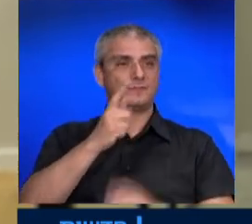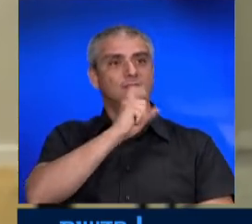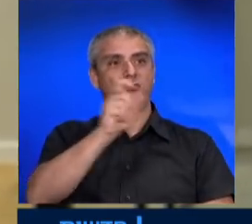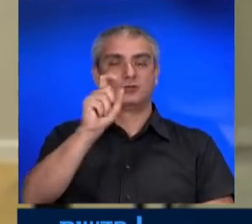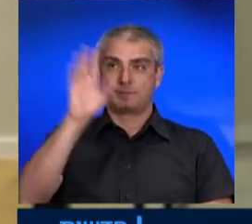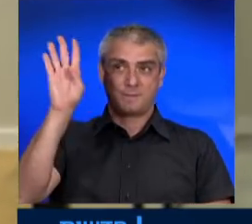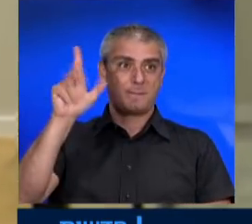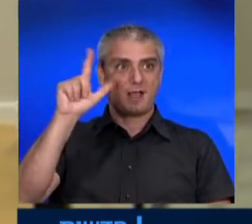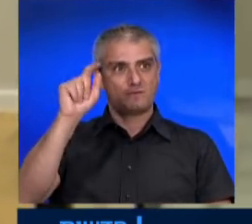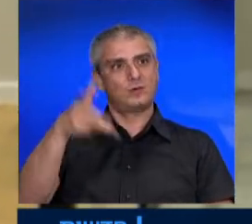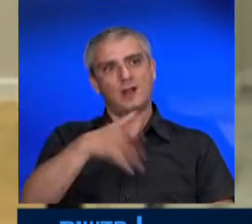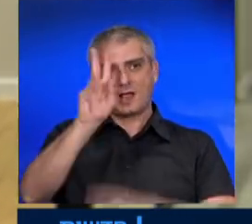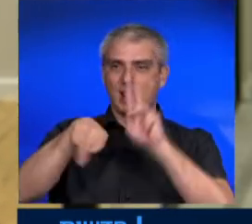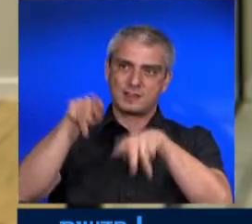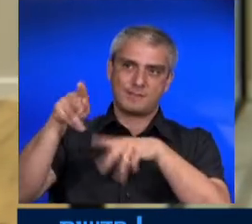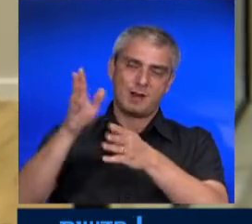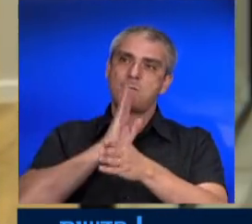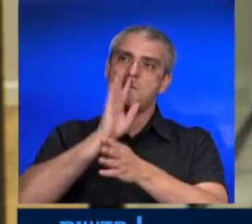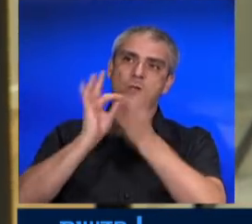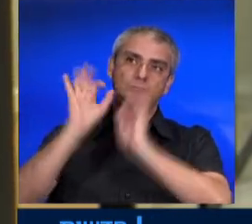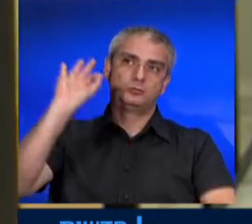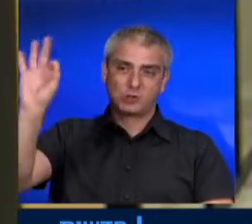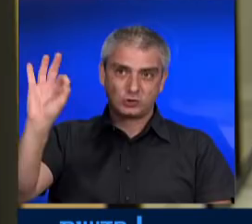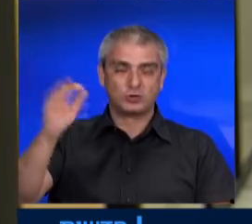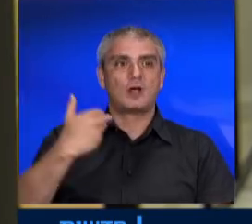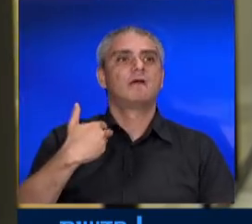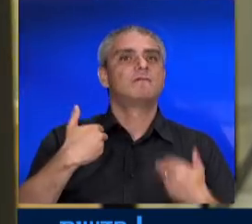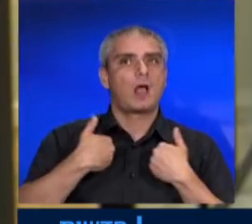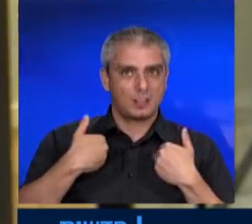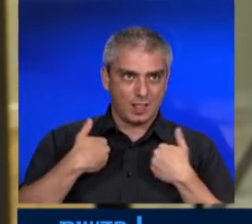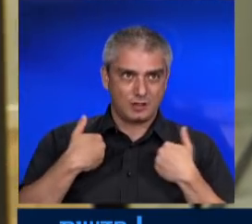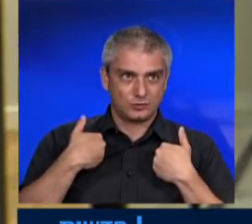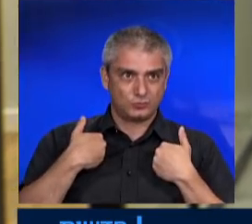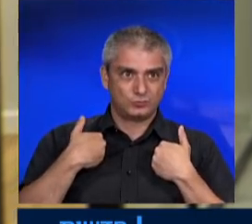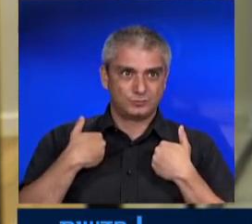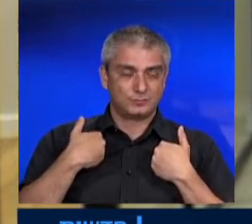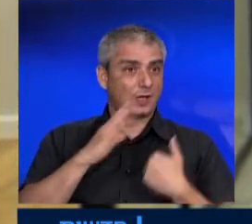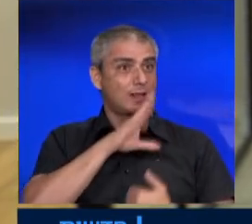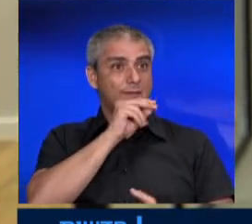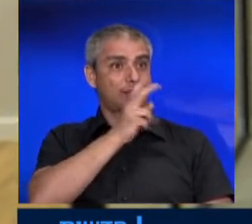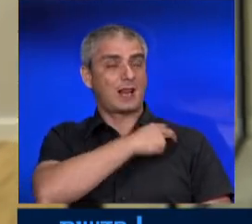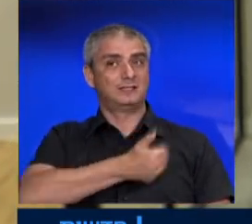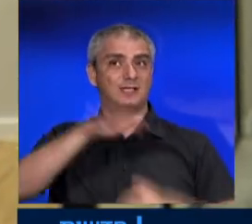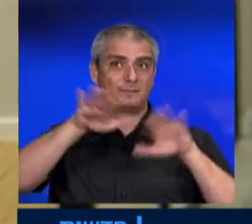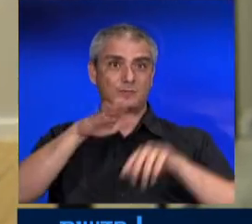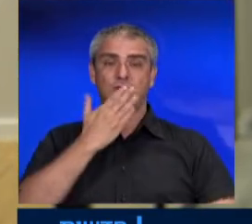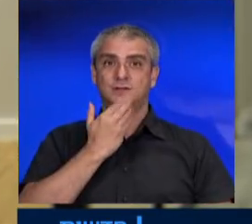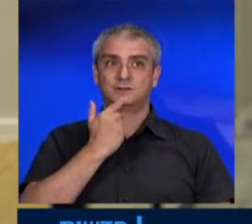מבלפור יתפנה לעסוק בענייניו המשפטיים, ואנחנו... ככה דיברת על השרים בממשלת